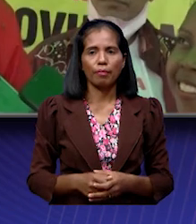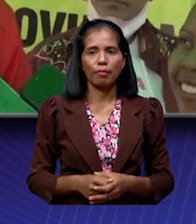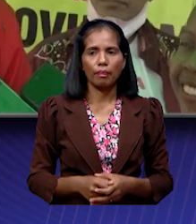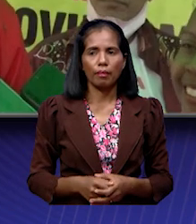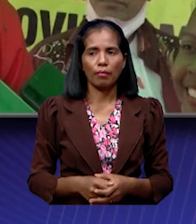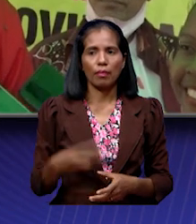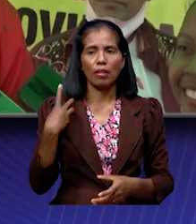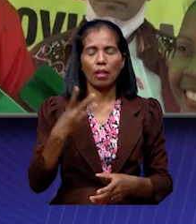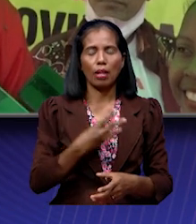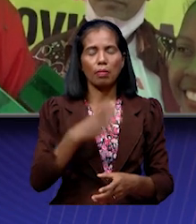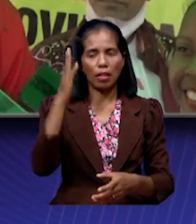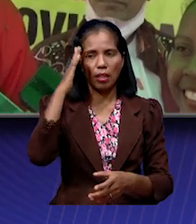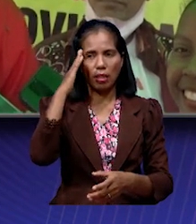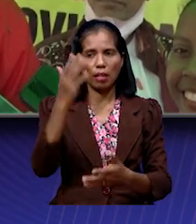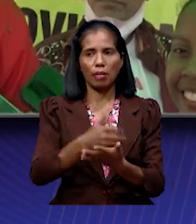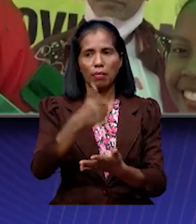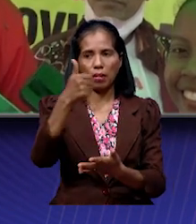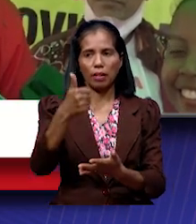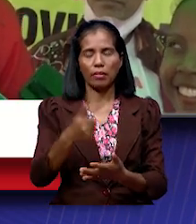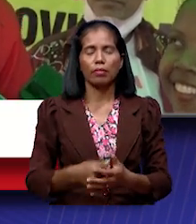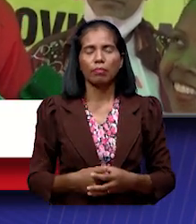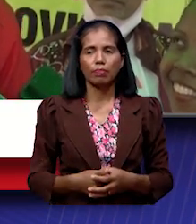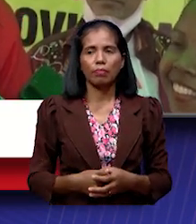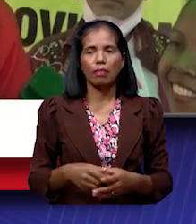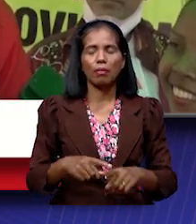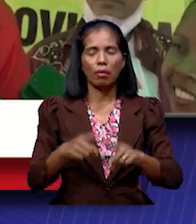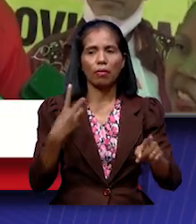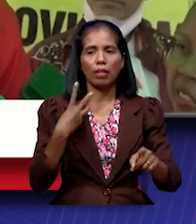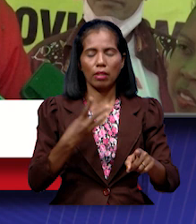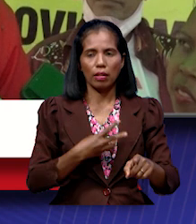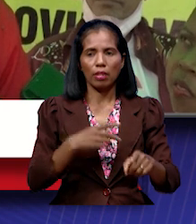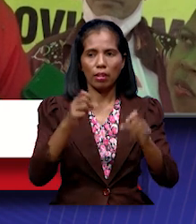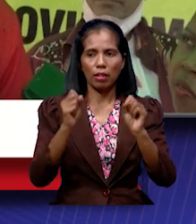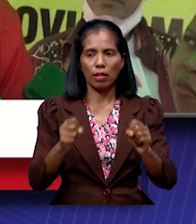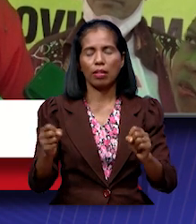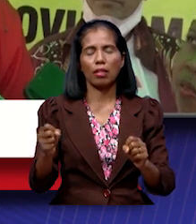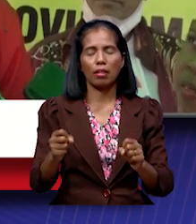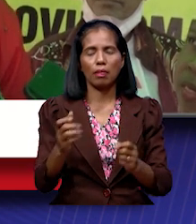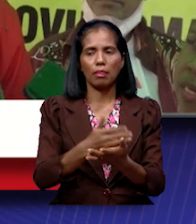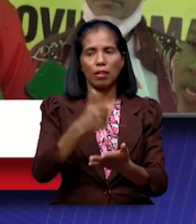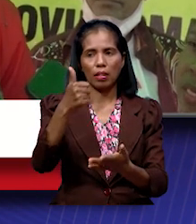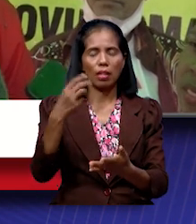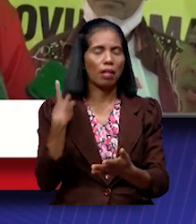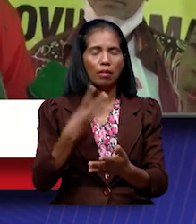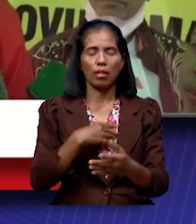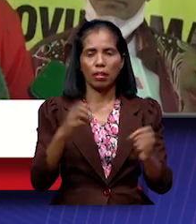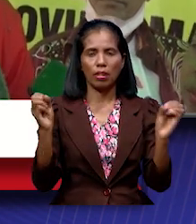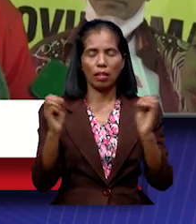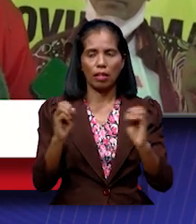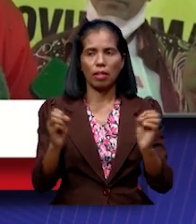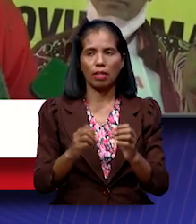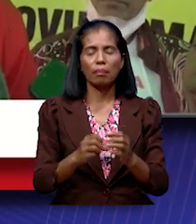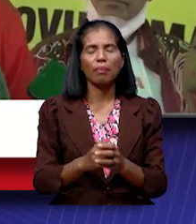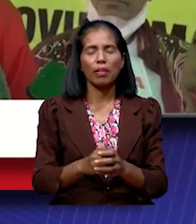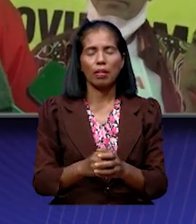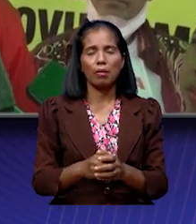atende mana. Tama sei ite se dubres. Ma be kata ke garanti kata mana. Ami lo atende telefone sei. Tama Fretilinus mana ni